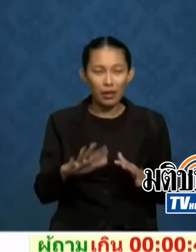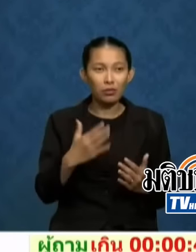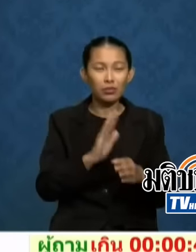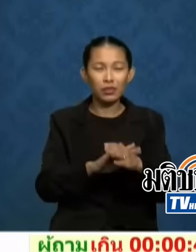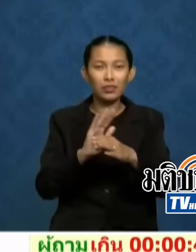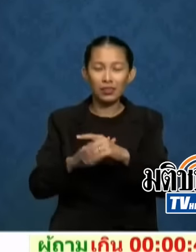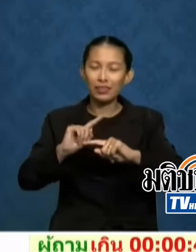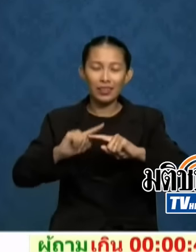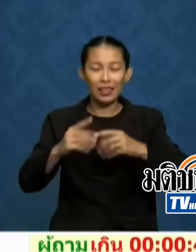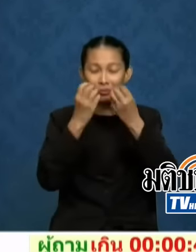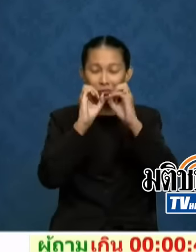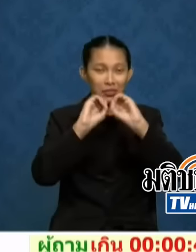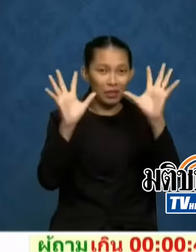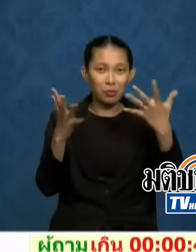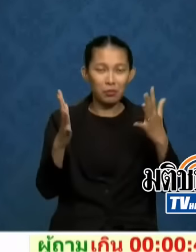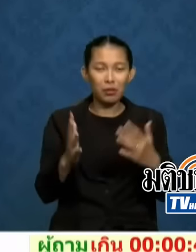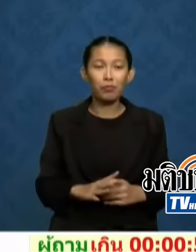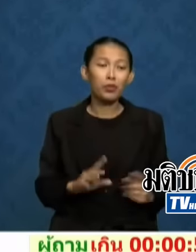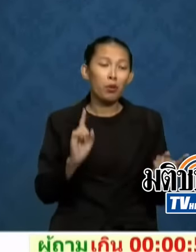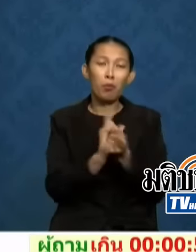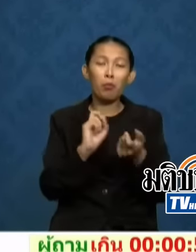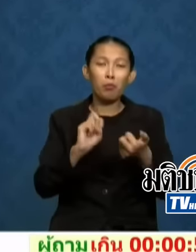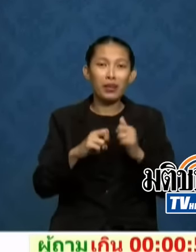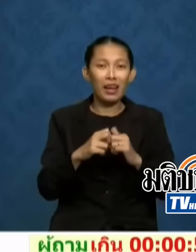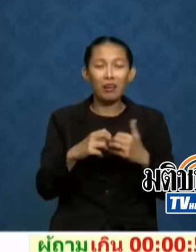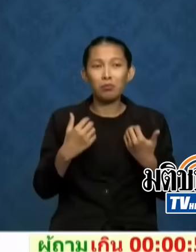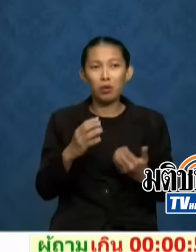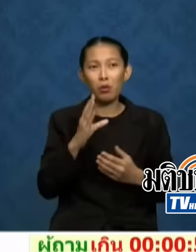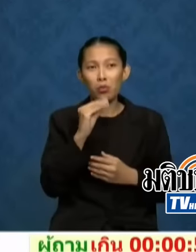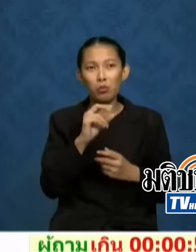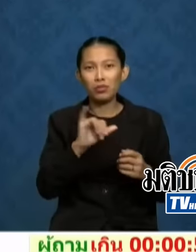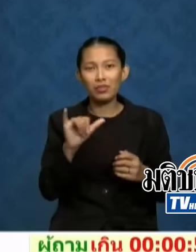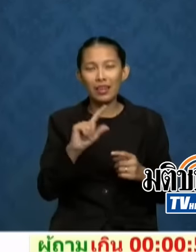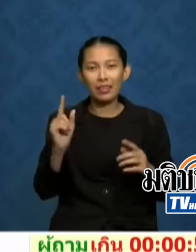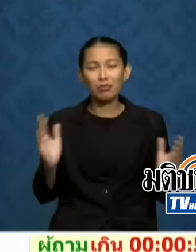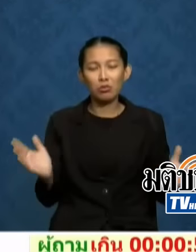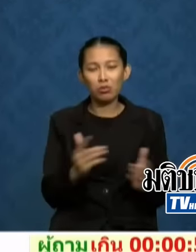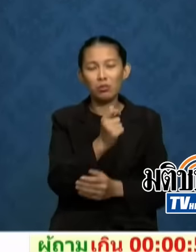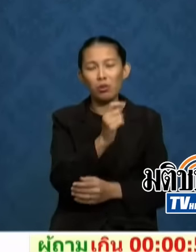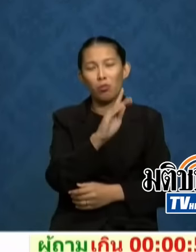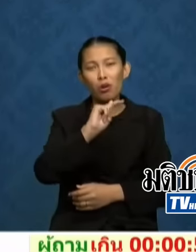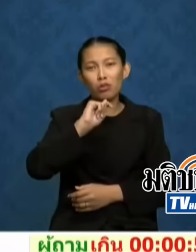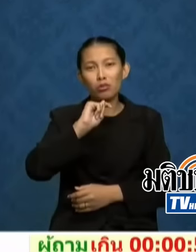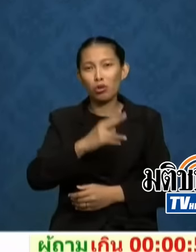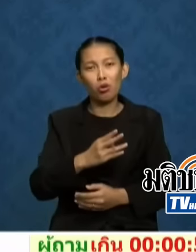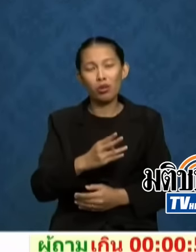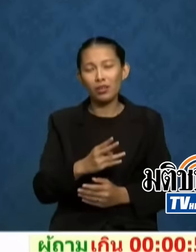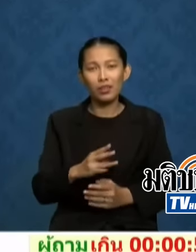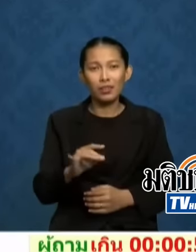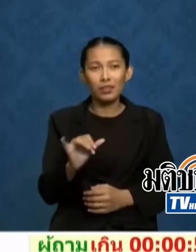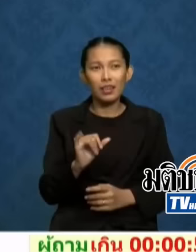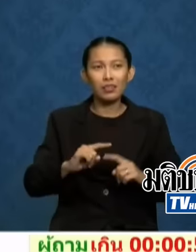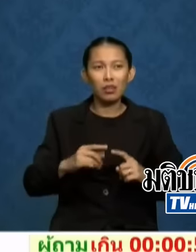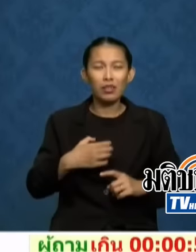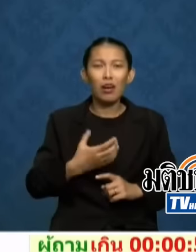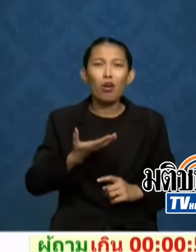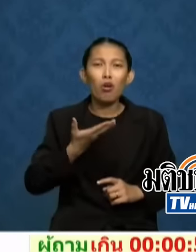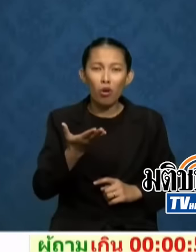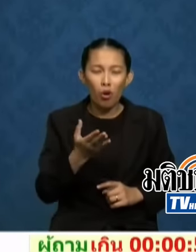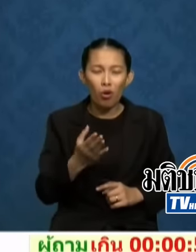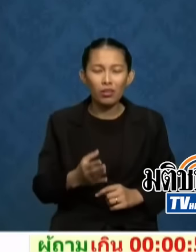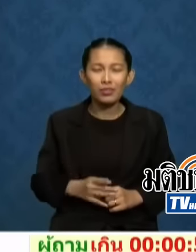ที่มันไม่ชัดเจนเลยในเรื่องของการเผชิญเหตุท่านก็ไม่ได้พูดถึงเรื่องการส่งเสริมท้องถิ่นอย่างใดมากมายเลยทีนี้ผมขอให้ท่านช่ว